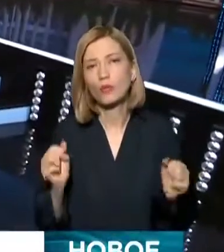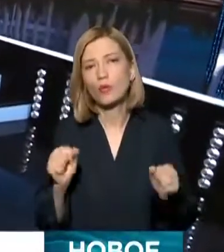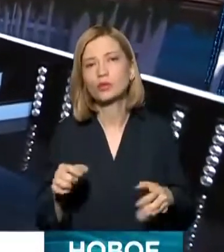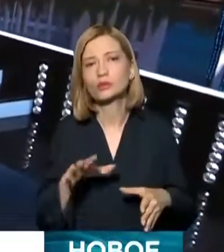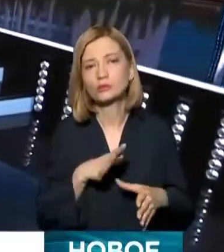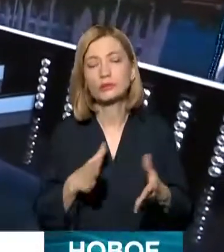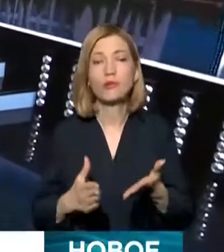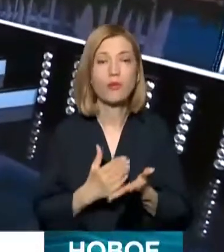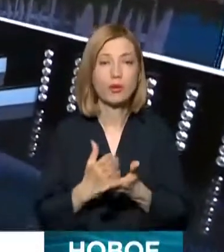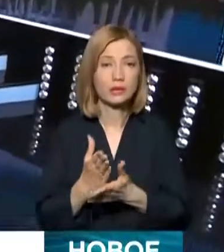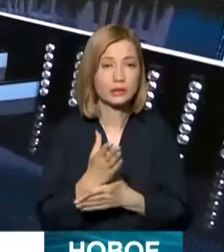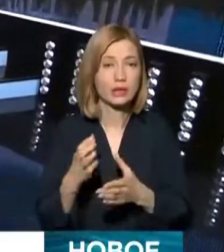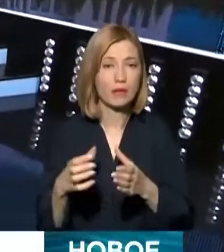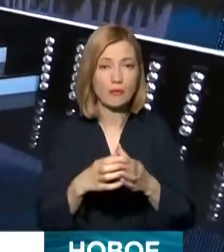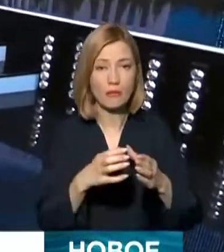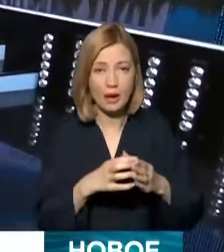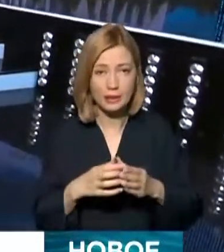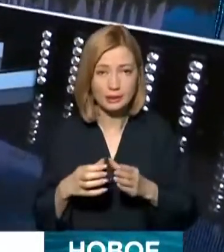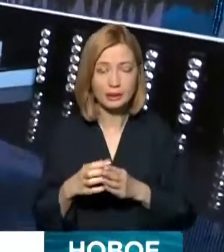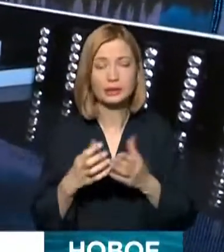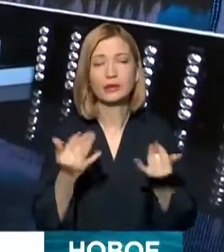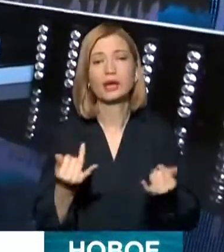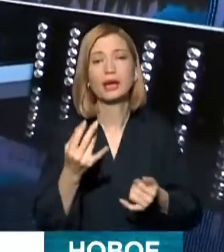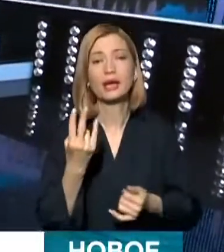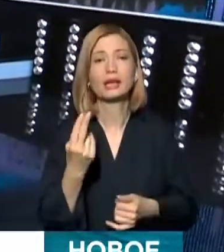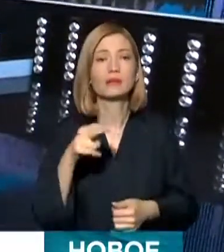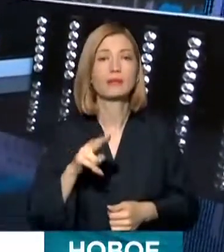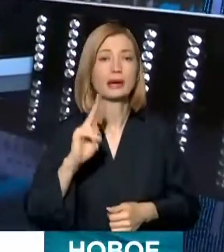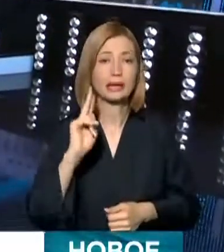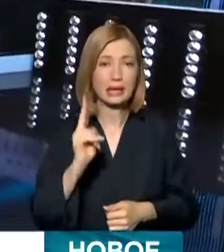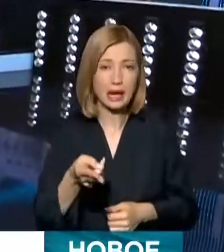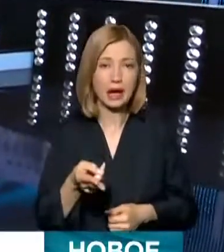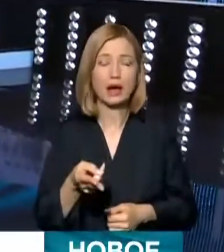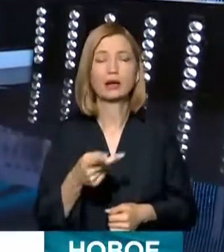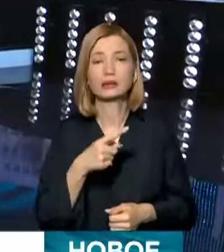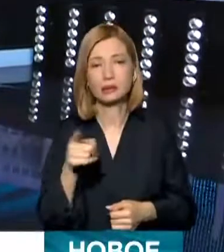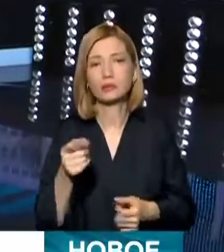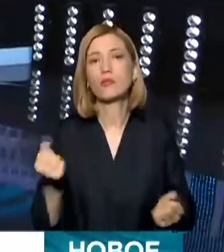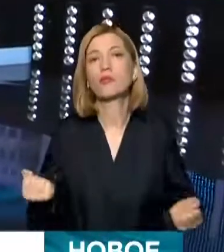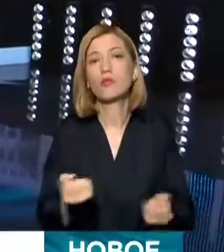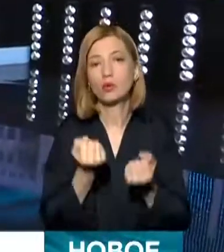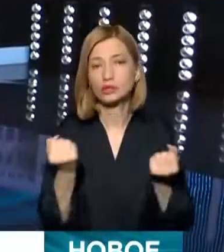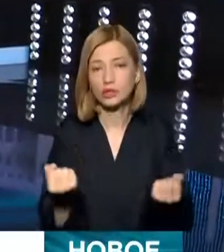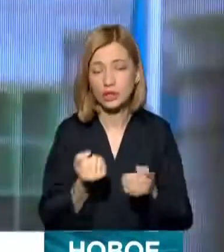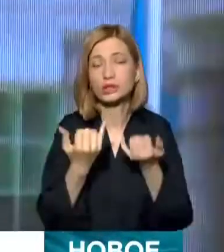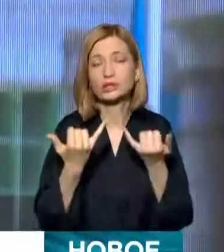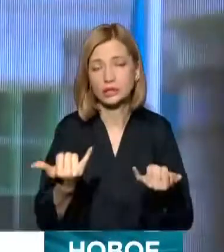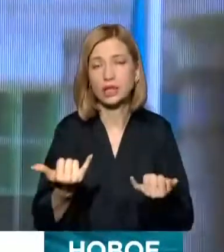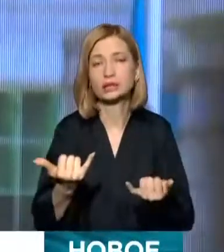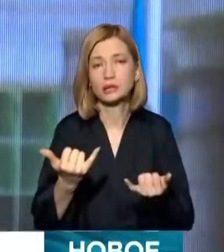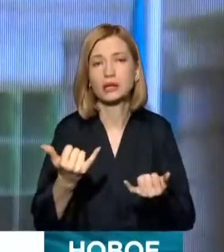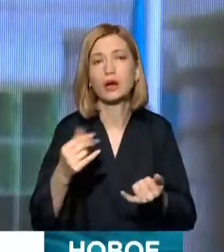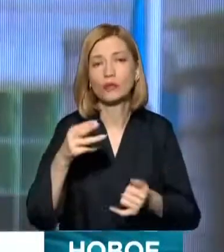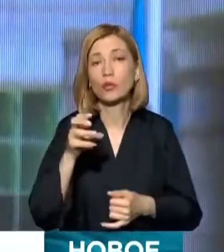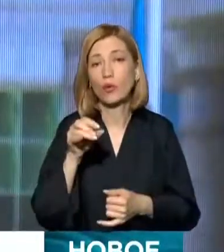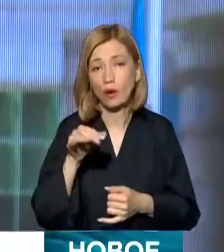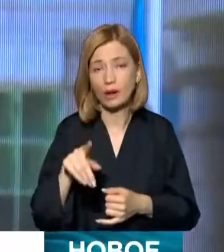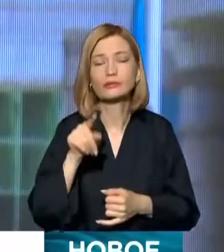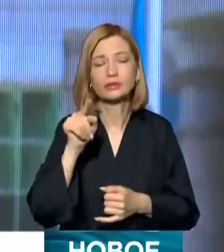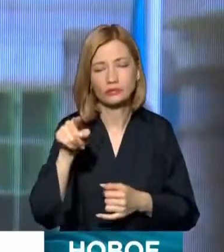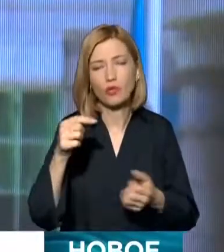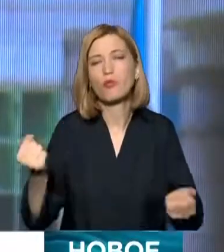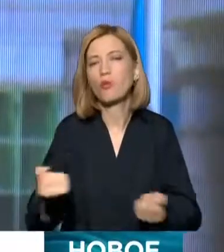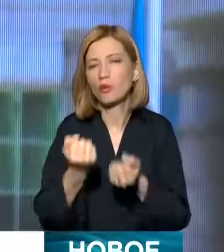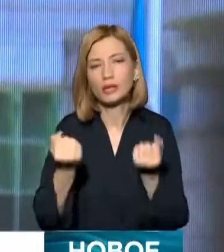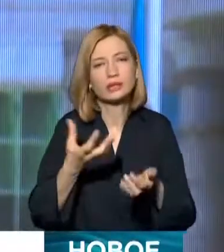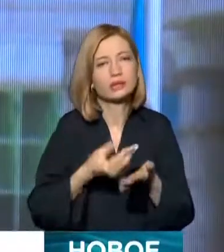партии, да, и на сегодняшний день только партия НПК, сказали о том, что они поддержат кандидатуру действующего главы государства, да, то есть